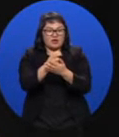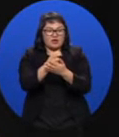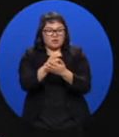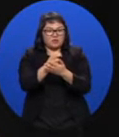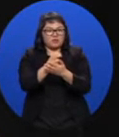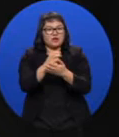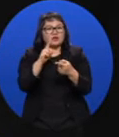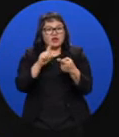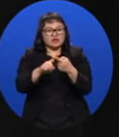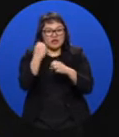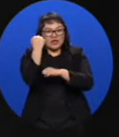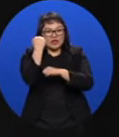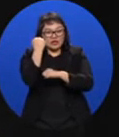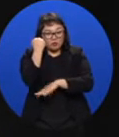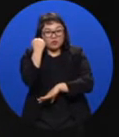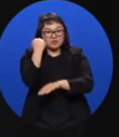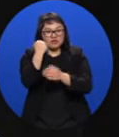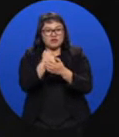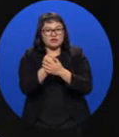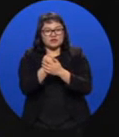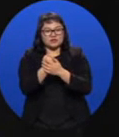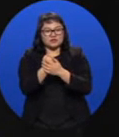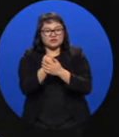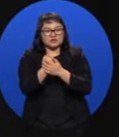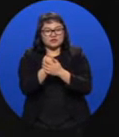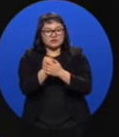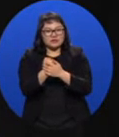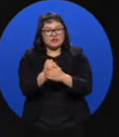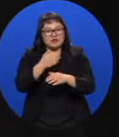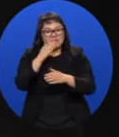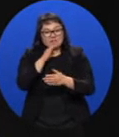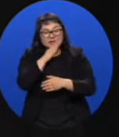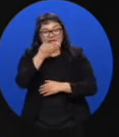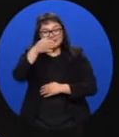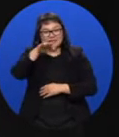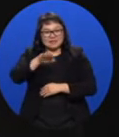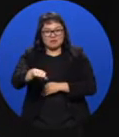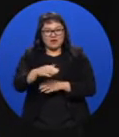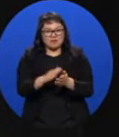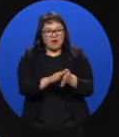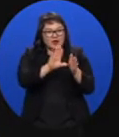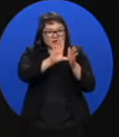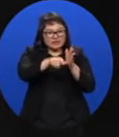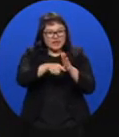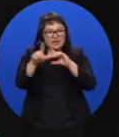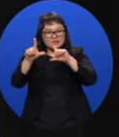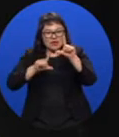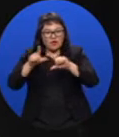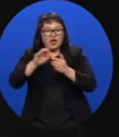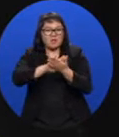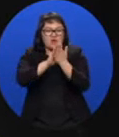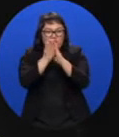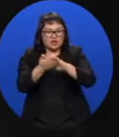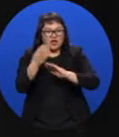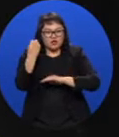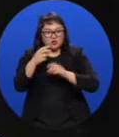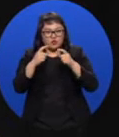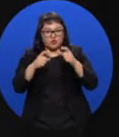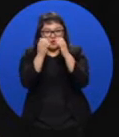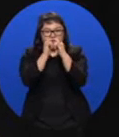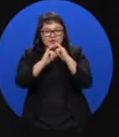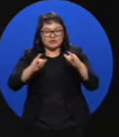뭐 기본적인 원리는 원칙은 가되 그러나 시대라든지 상황의 변화 또